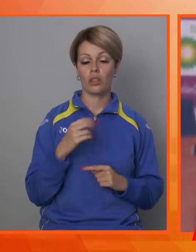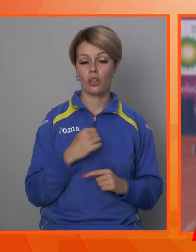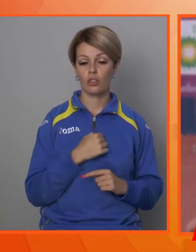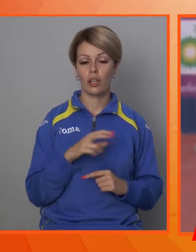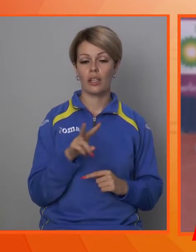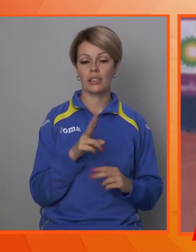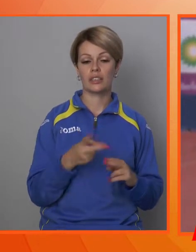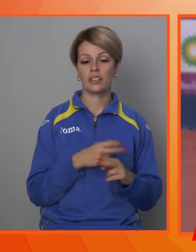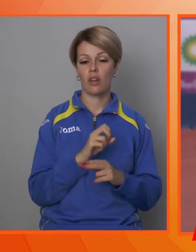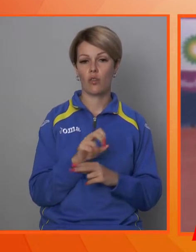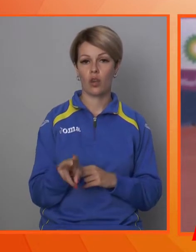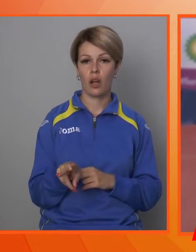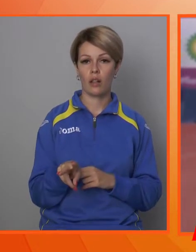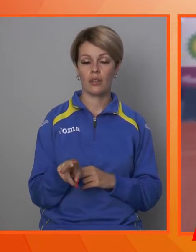їх